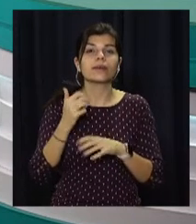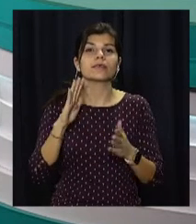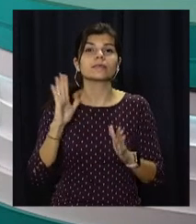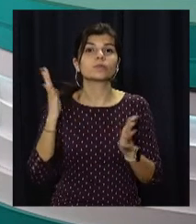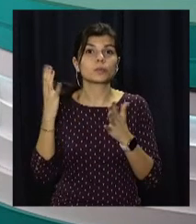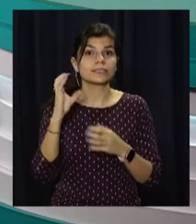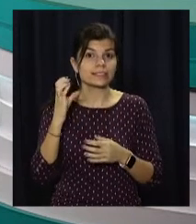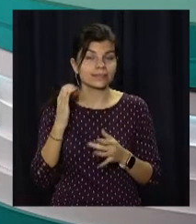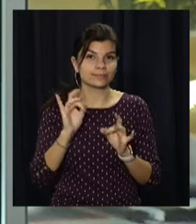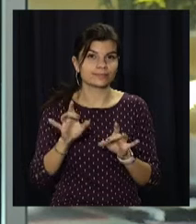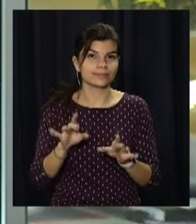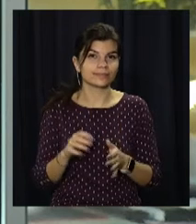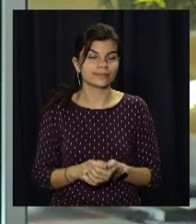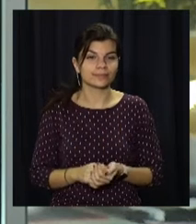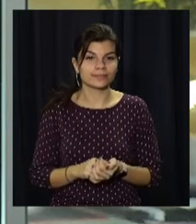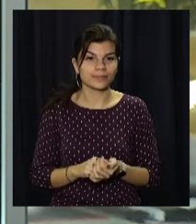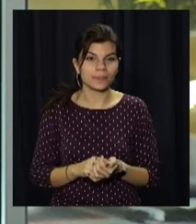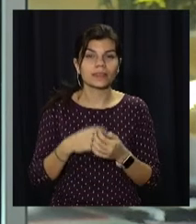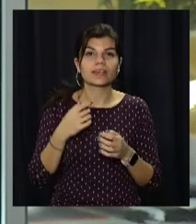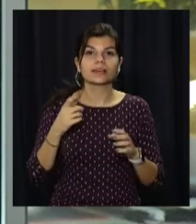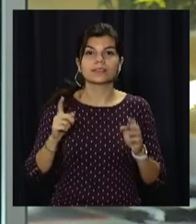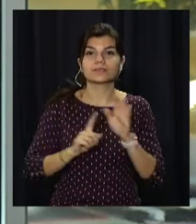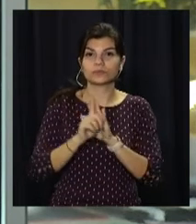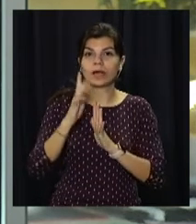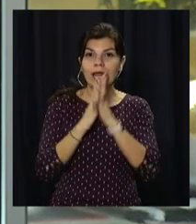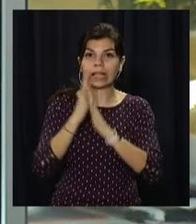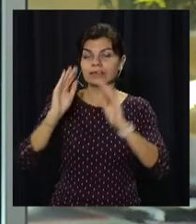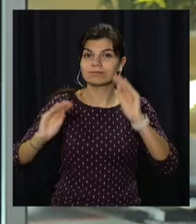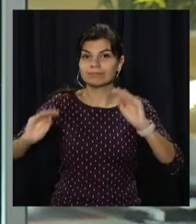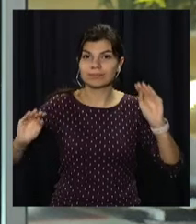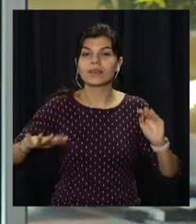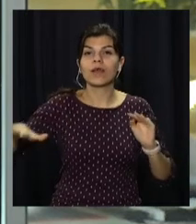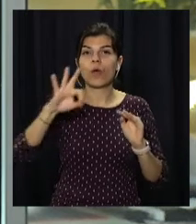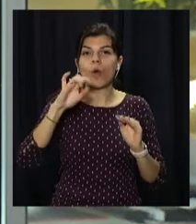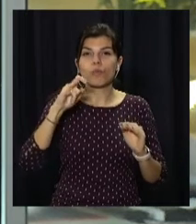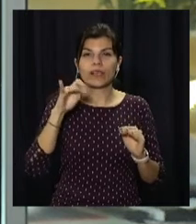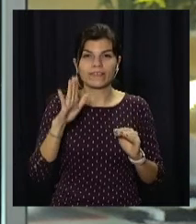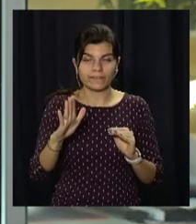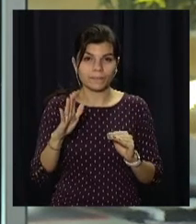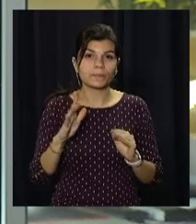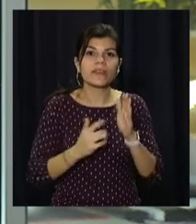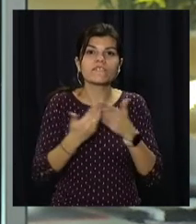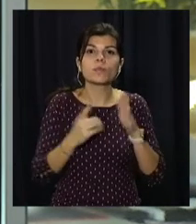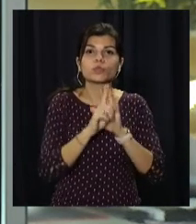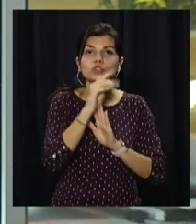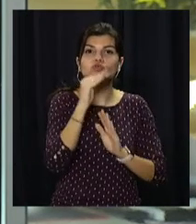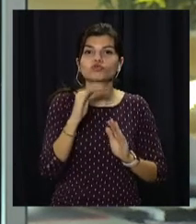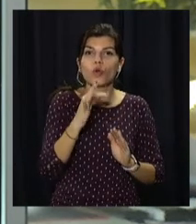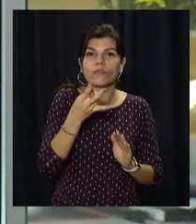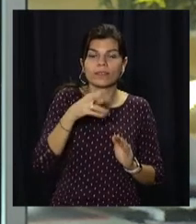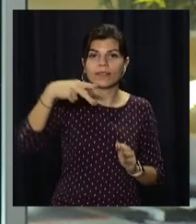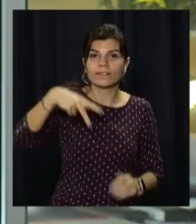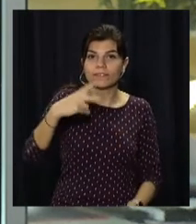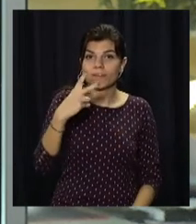годину дивіться просто зараз. Створюємо ліси разом. На території Обухівського лісництва від початку жовтня